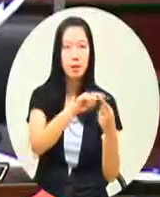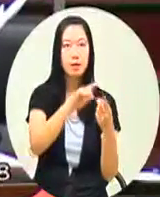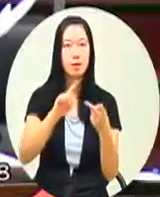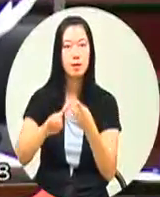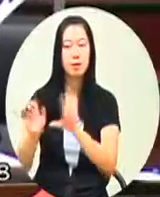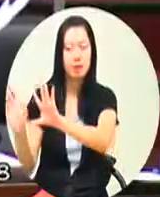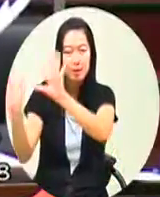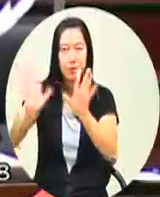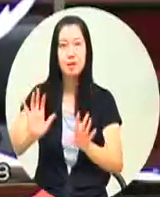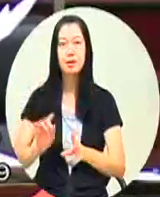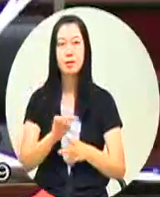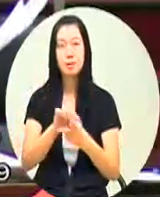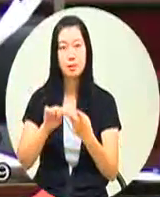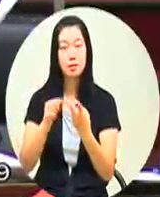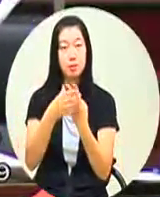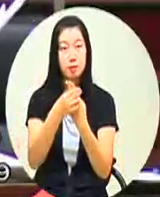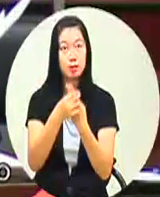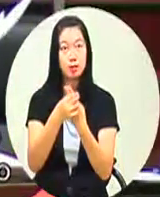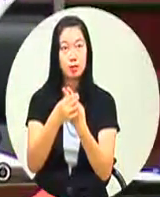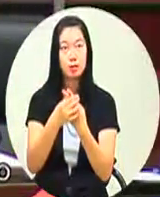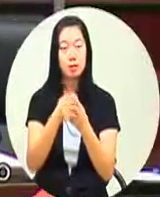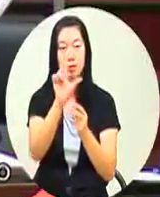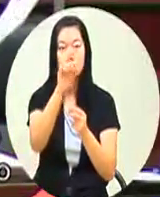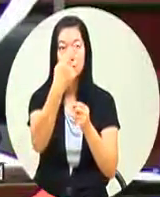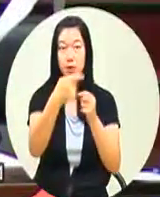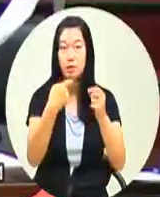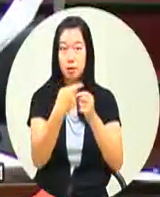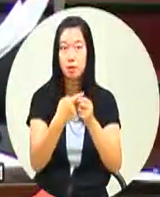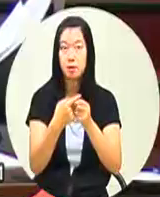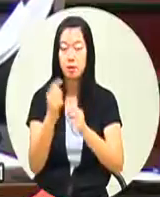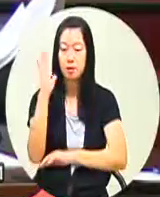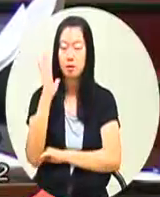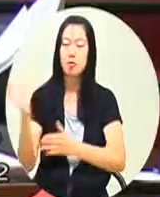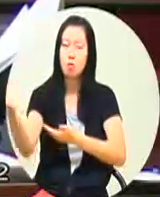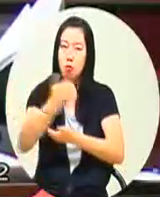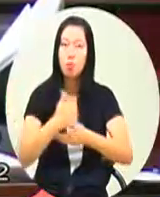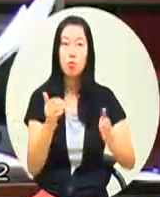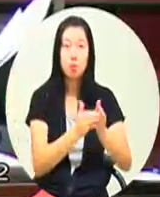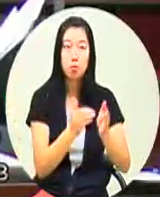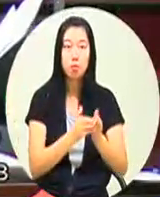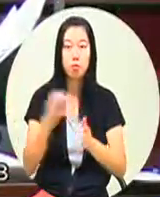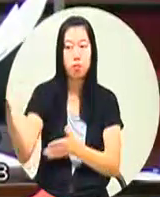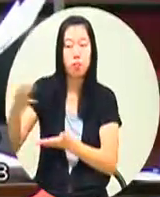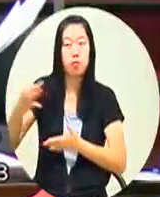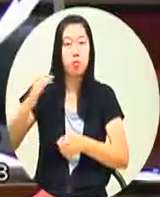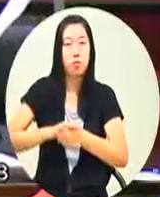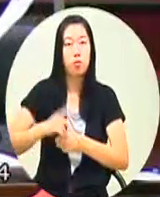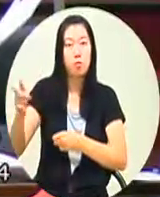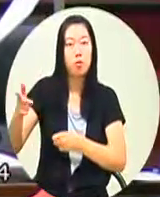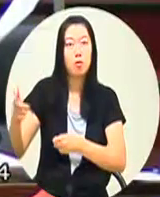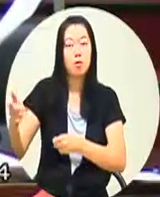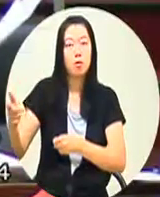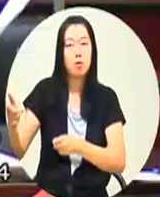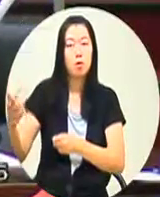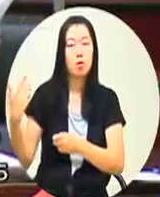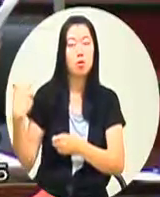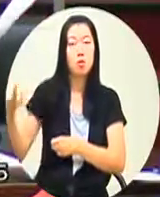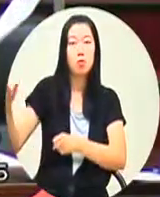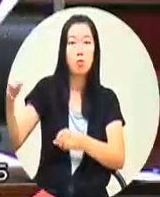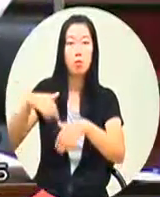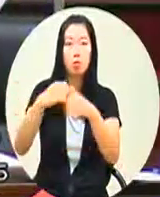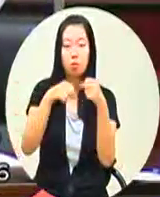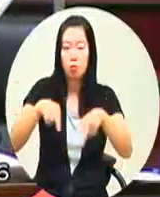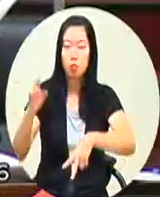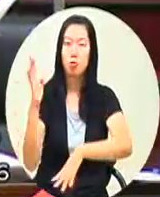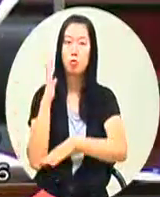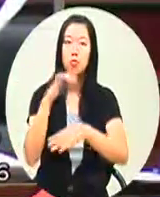法律没有问题，因为61年就已经征收完毕了。你要不要领那个征收补偿费用，那是你家的事。反正我程序都已经完